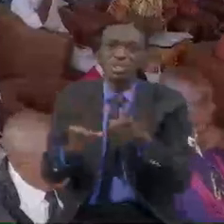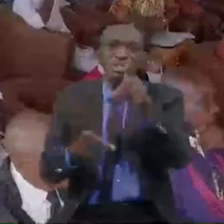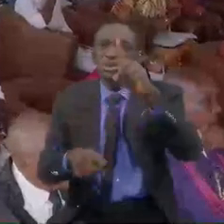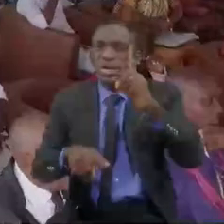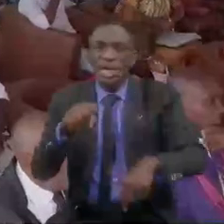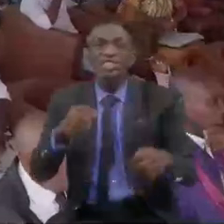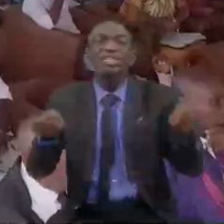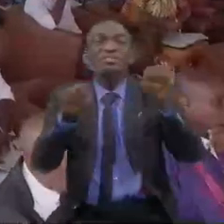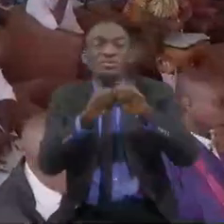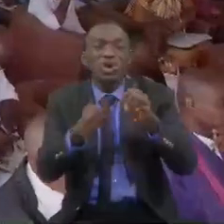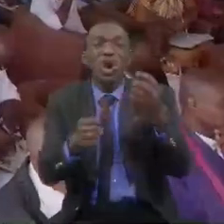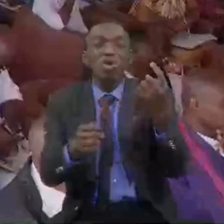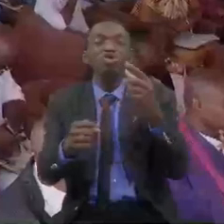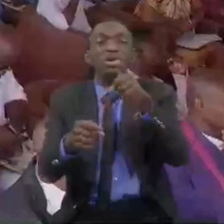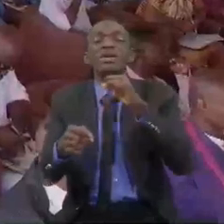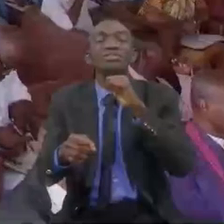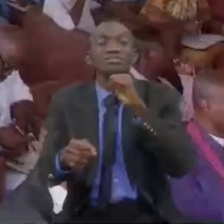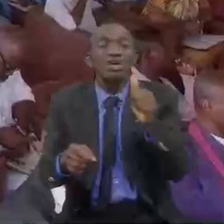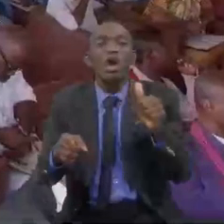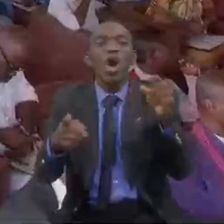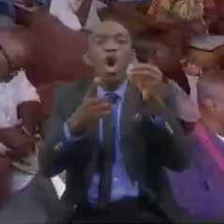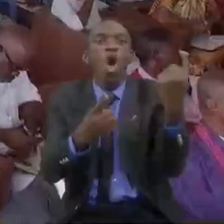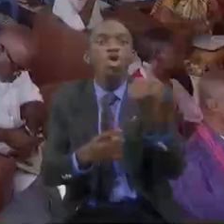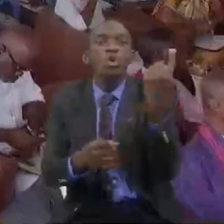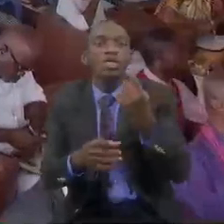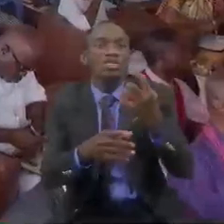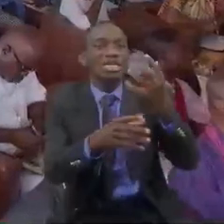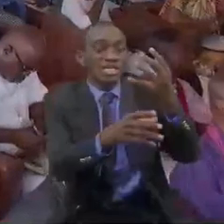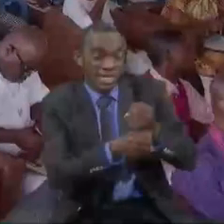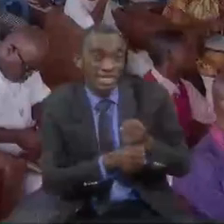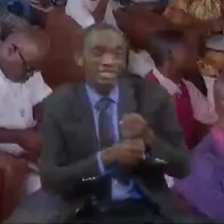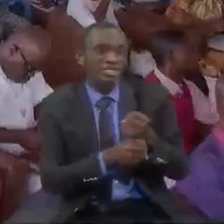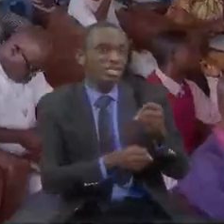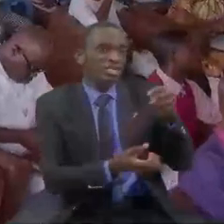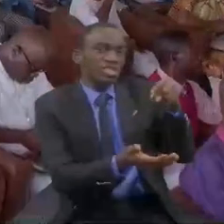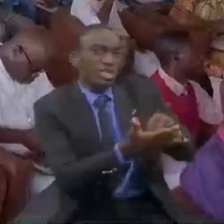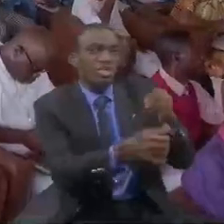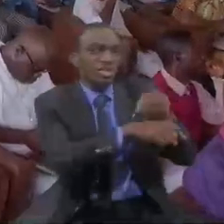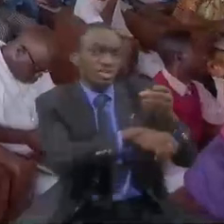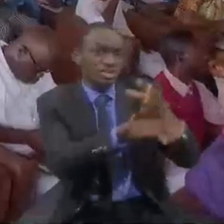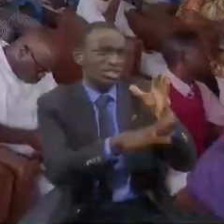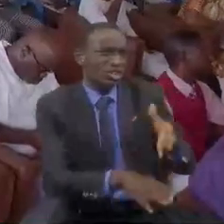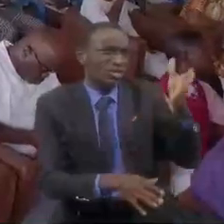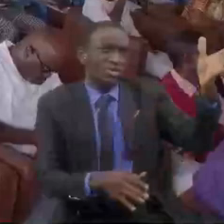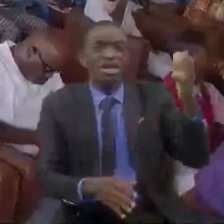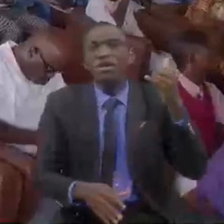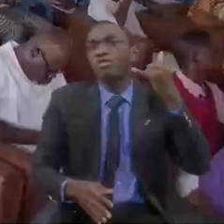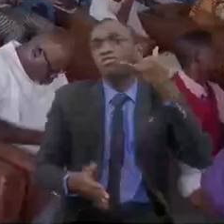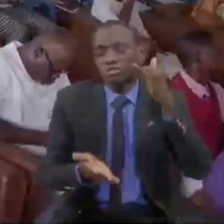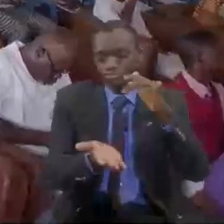fois avec toi, même en ce jour de téléphone, tu ne peux pas chaque fois avoir le conseiller, mais tu peux avoir la présence